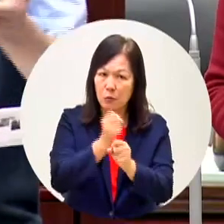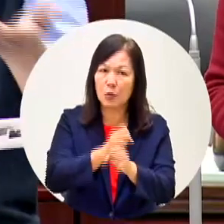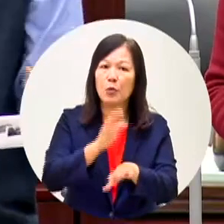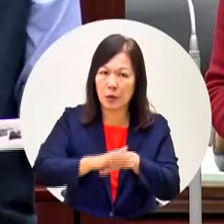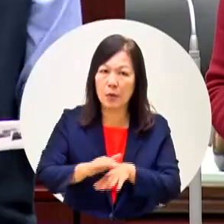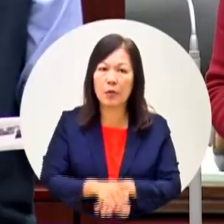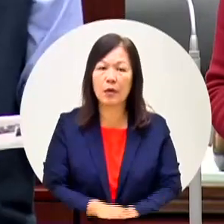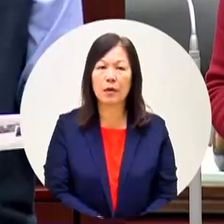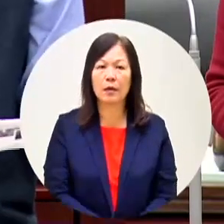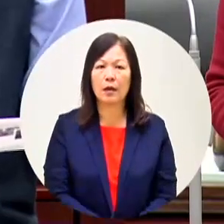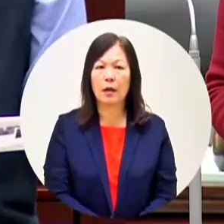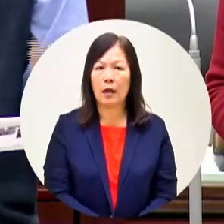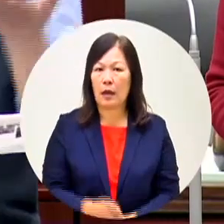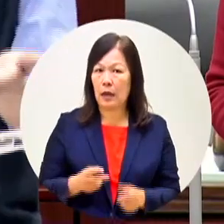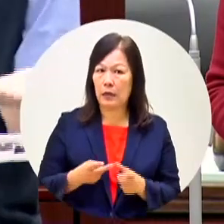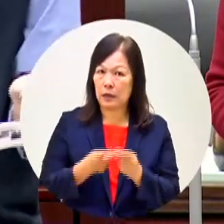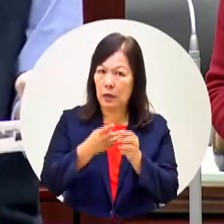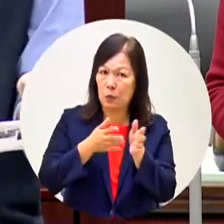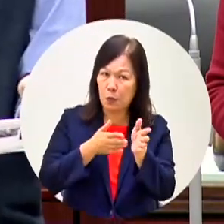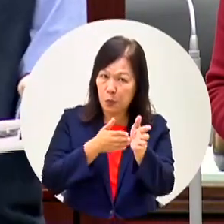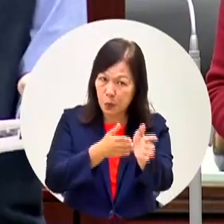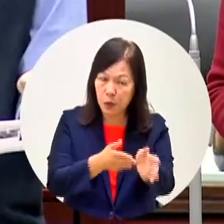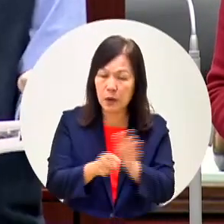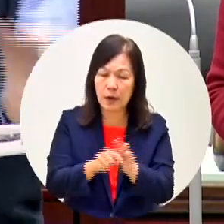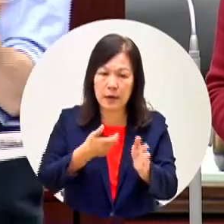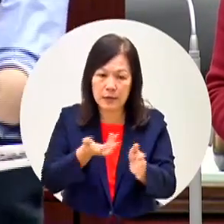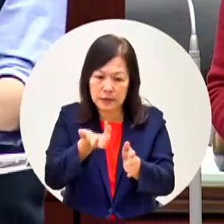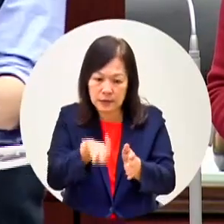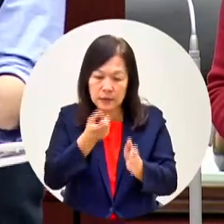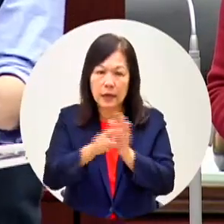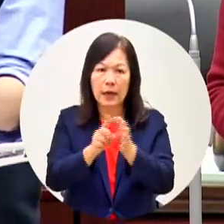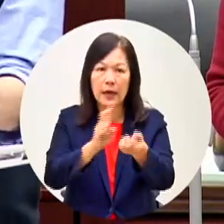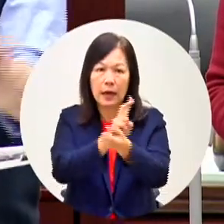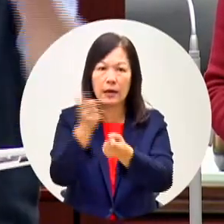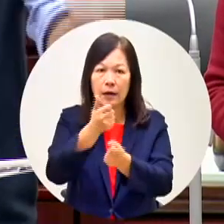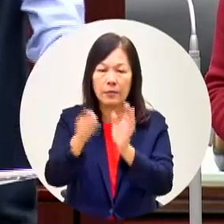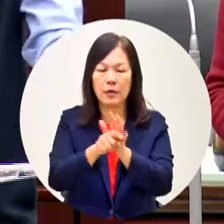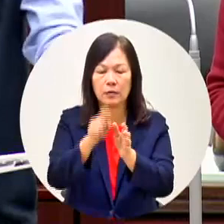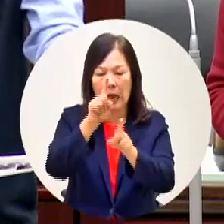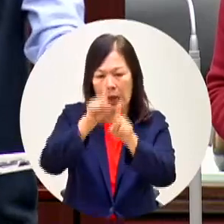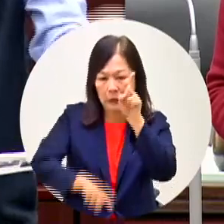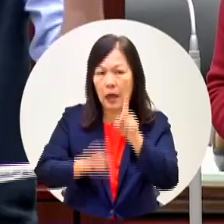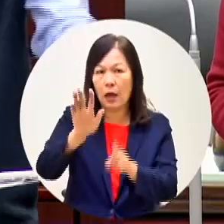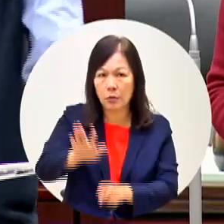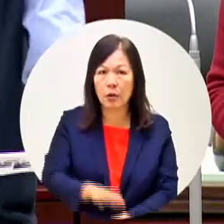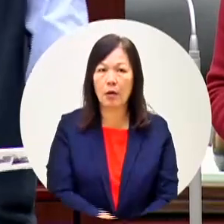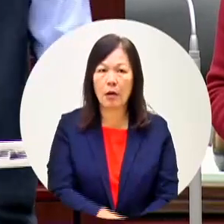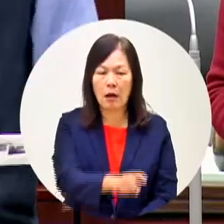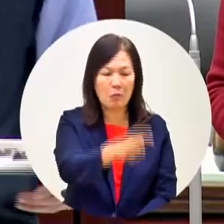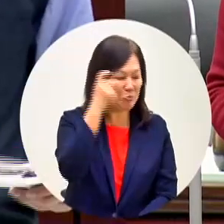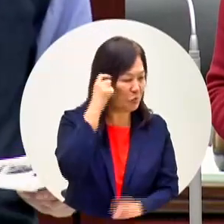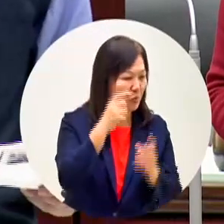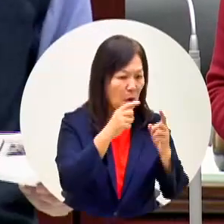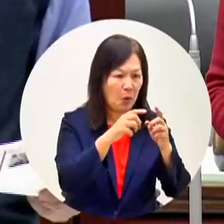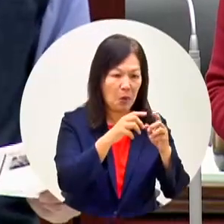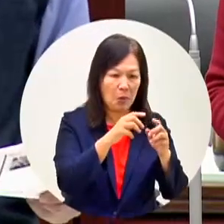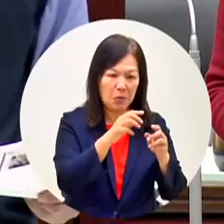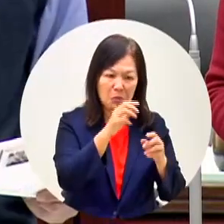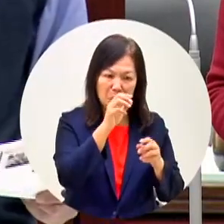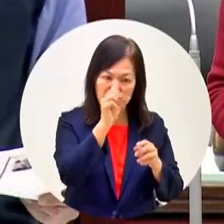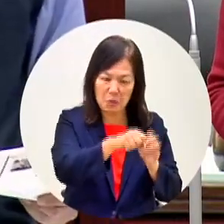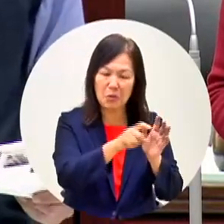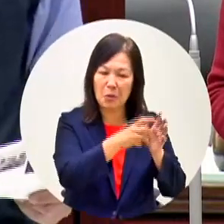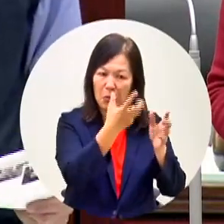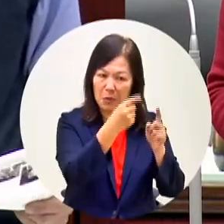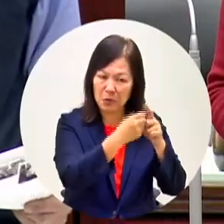的质询跟上面一位议员质询就有这么大的落差，他认为很多人赞成，您认为好多人反对，所以显